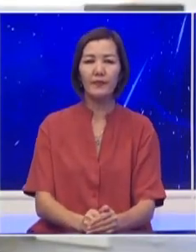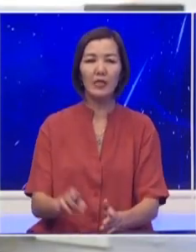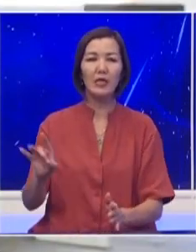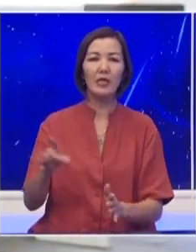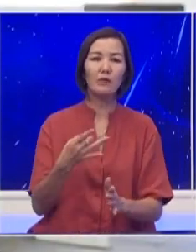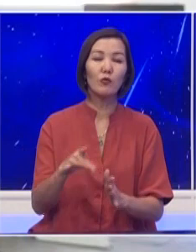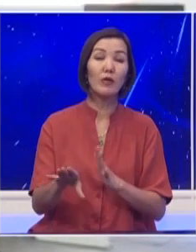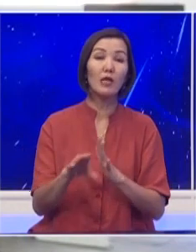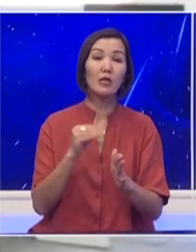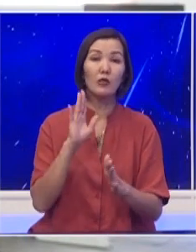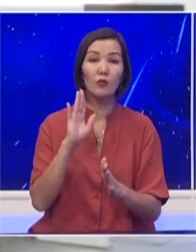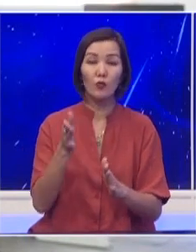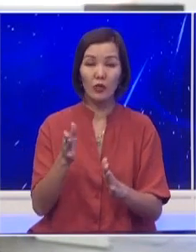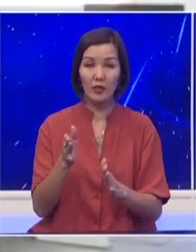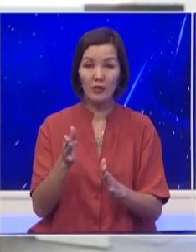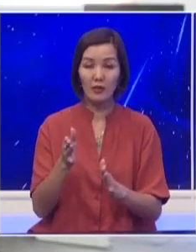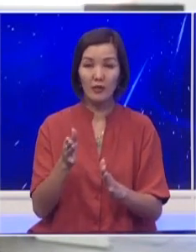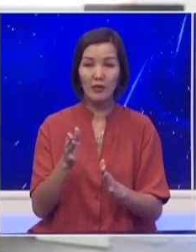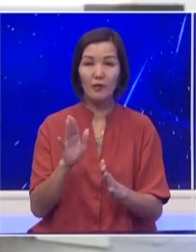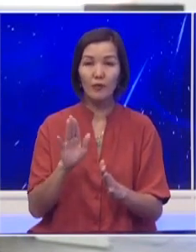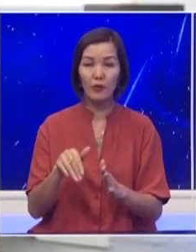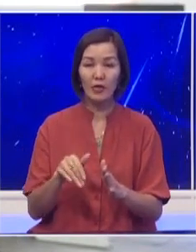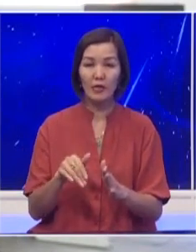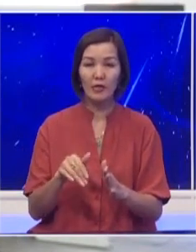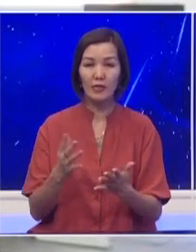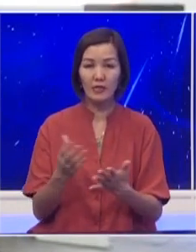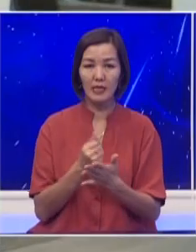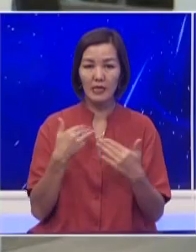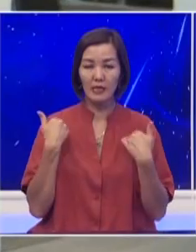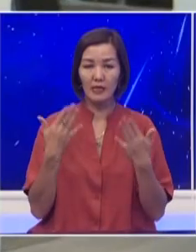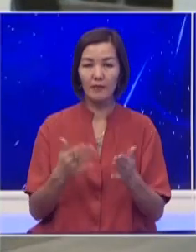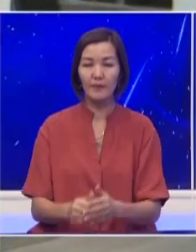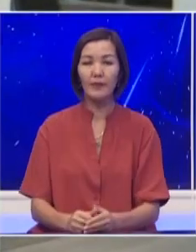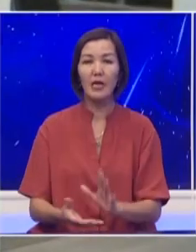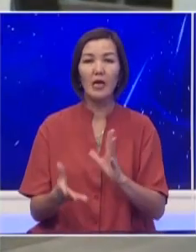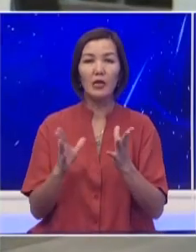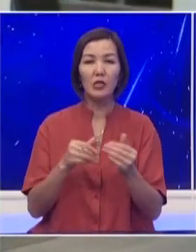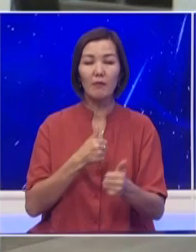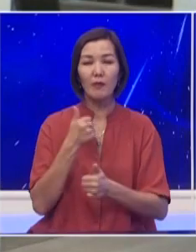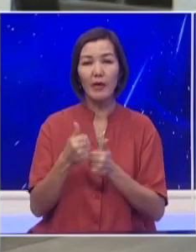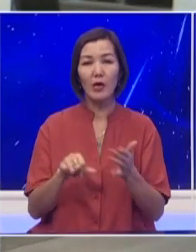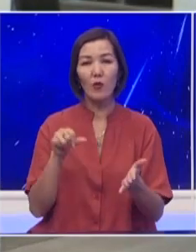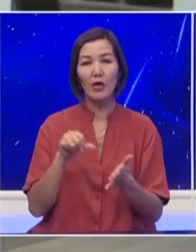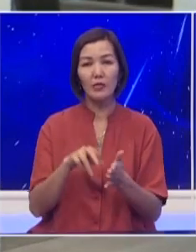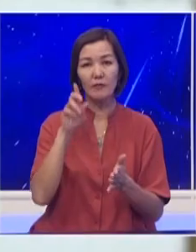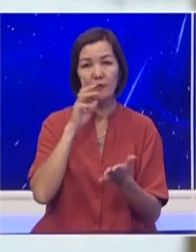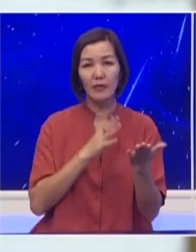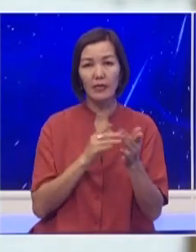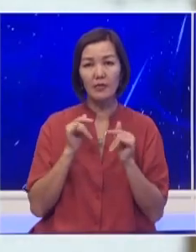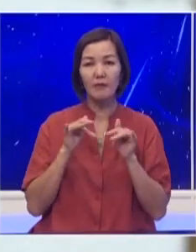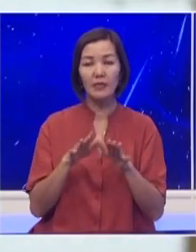іріктеуден өтеді бұл кісілер. Әріптесімізге сәттілік тілейміз. Жалпы байқауға қатысу үшін мемлекеттік қызмет